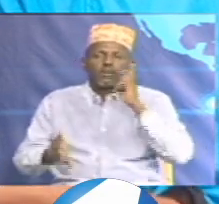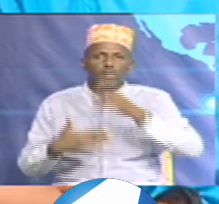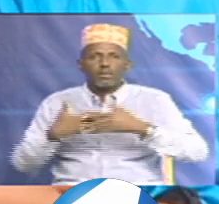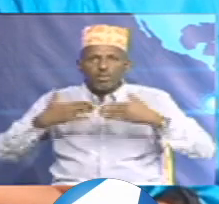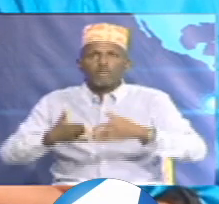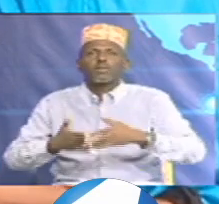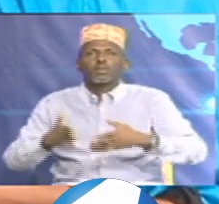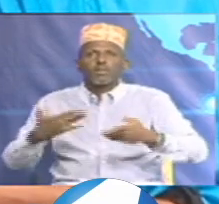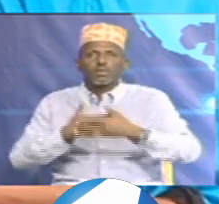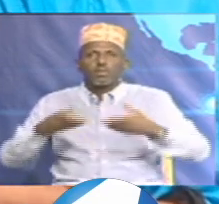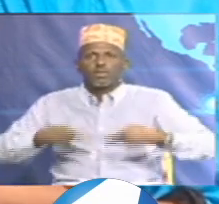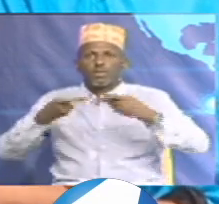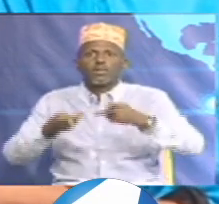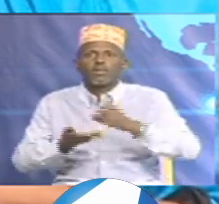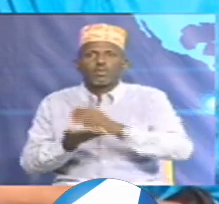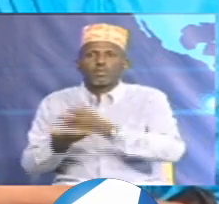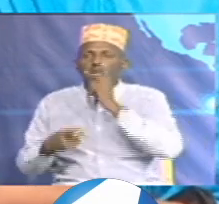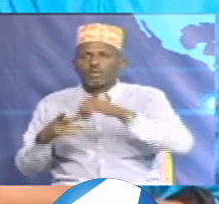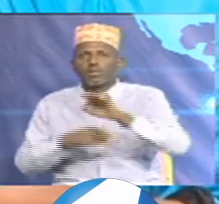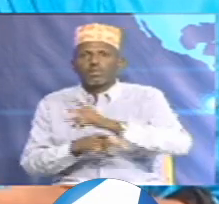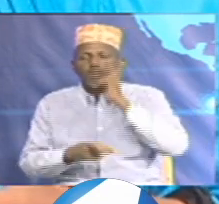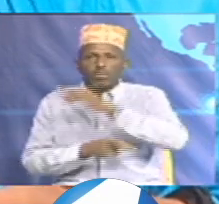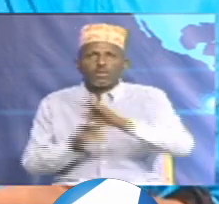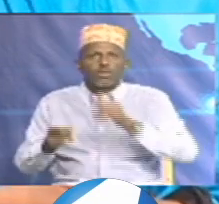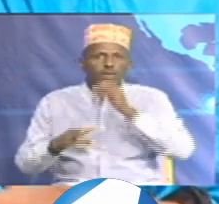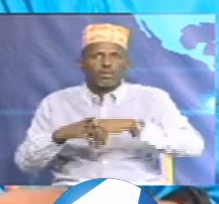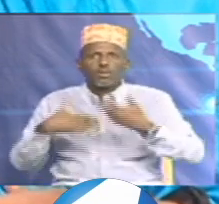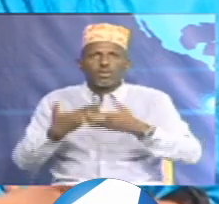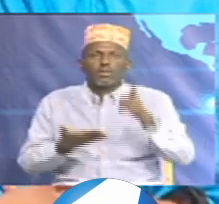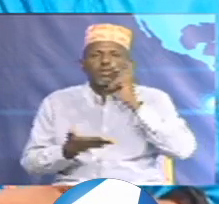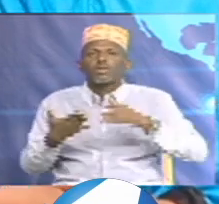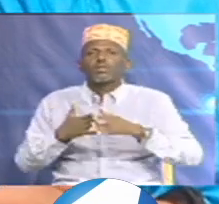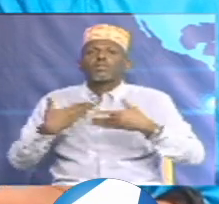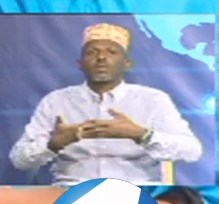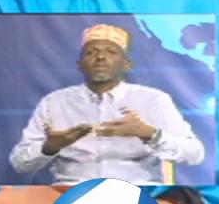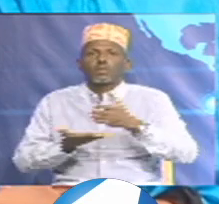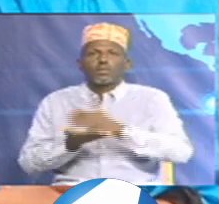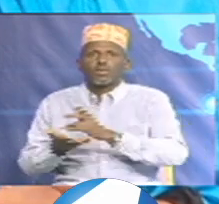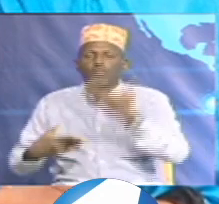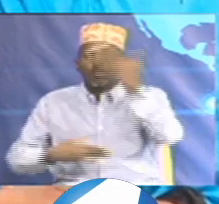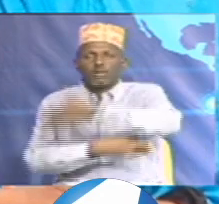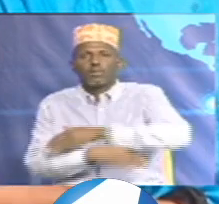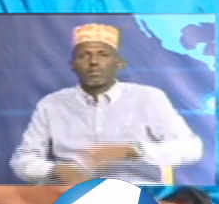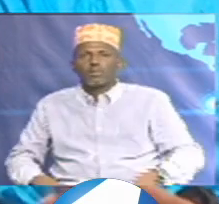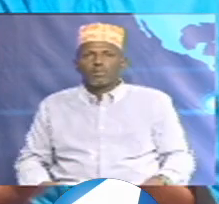politique pour ramener la stabilité à l'intérieur et à l'extérieur de nos frontières.